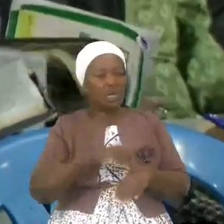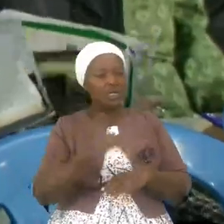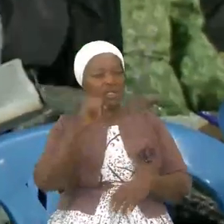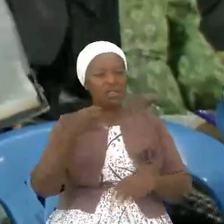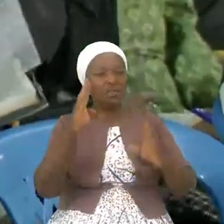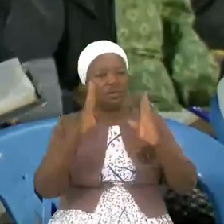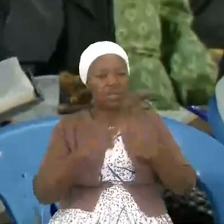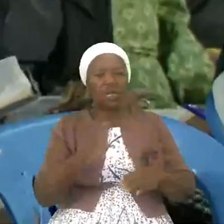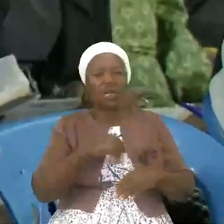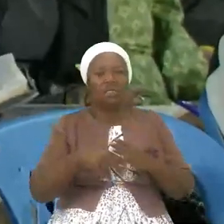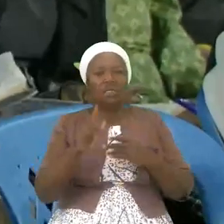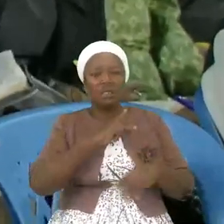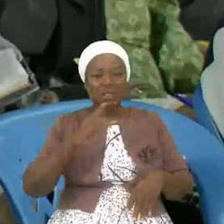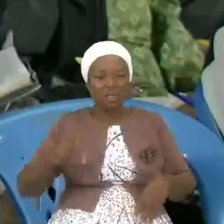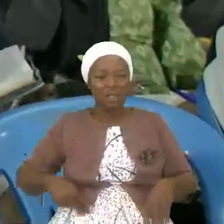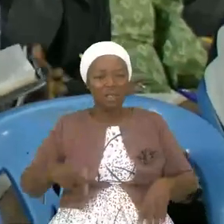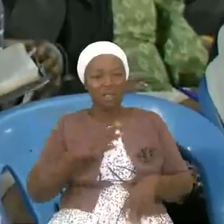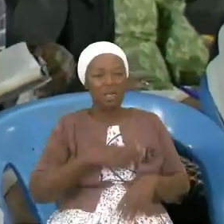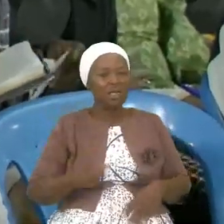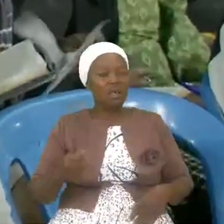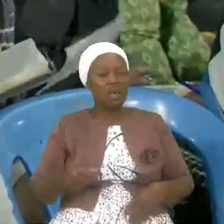Jérusalem.